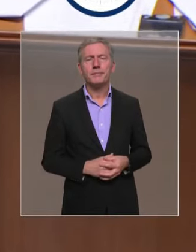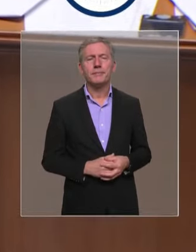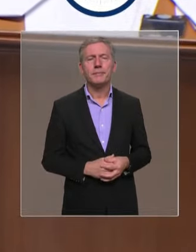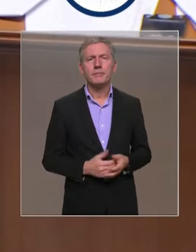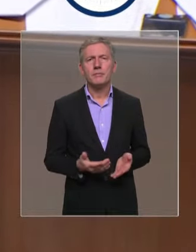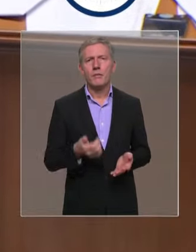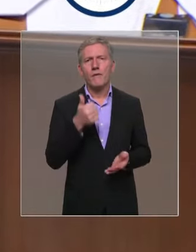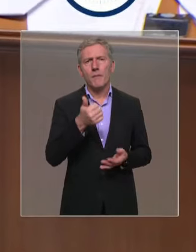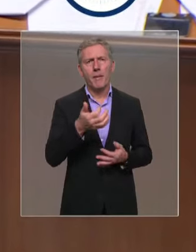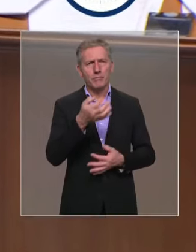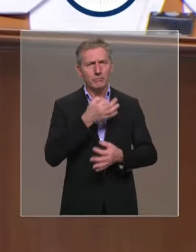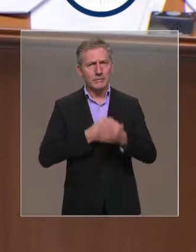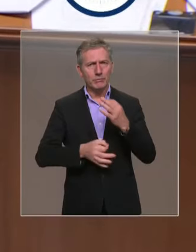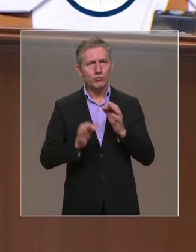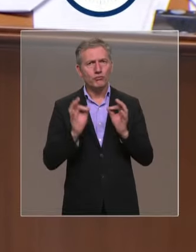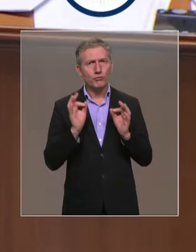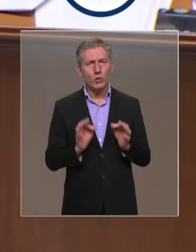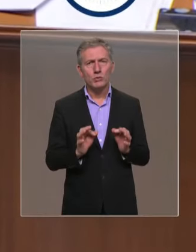Vous l'avez dit, en